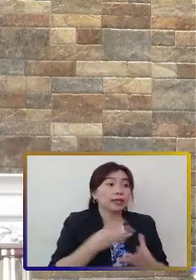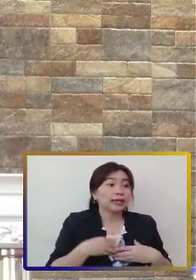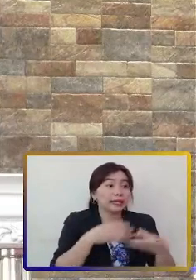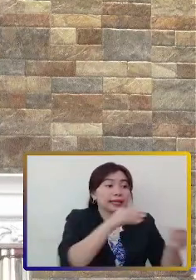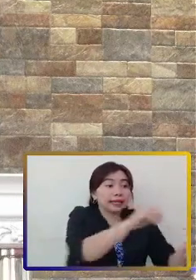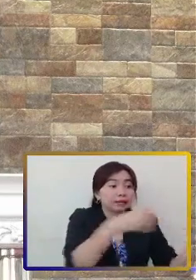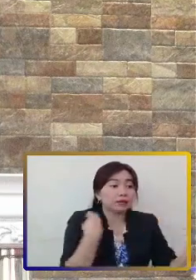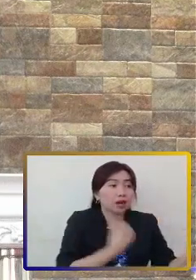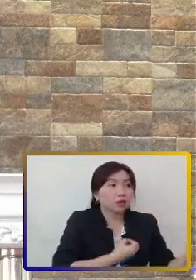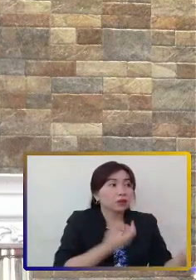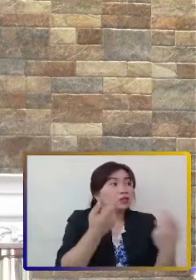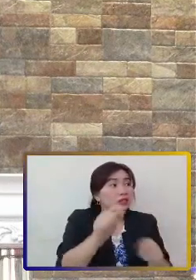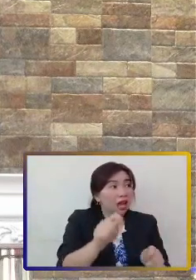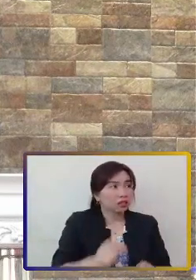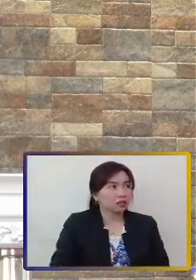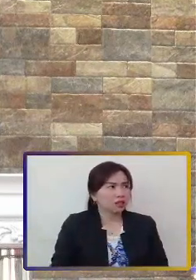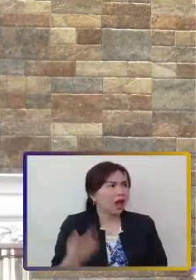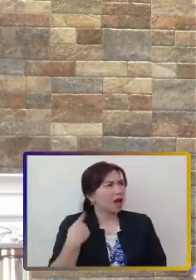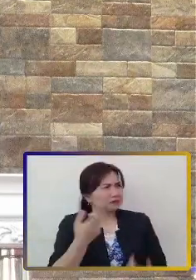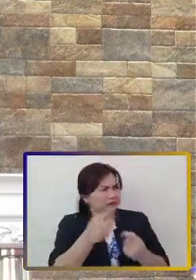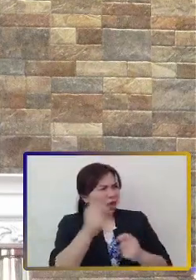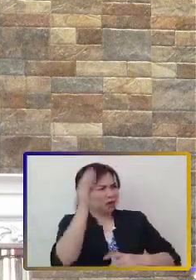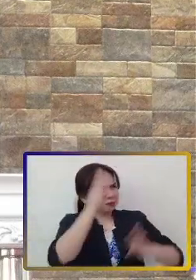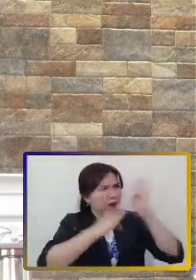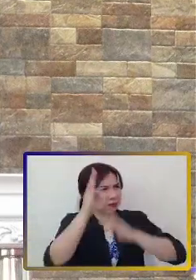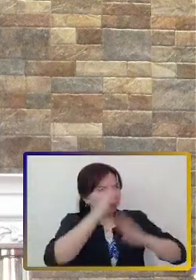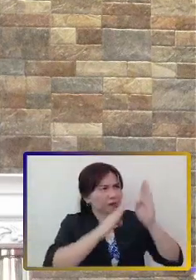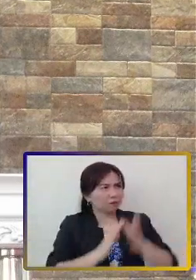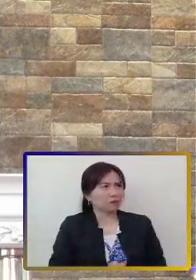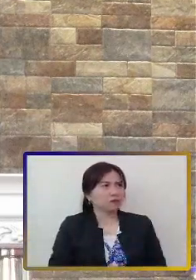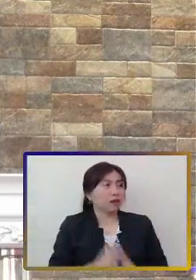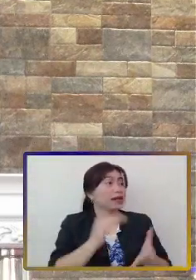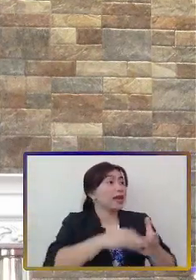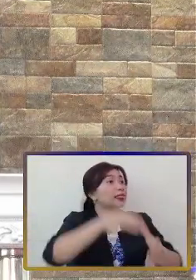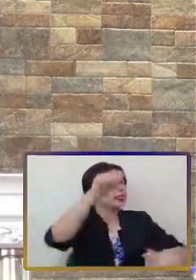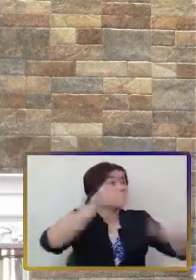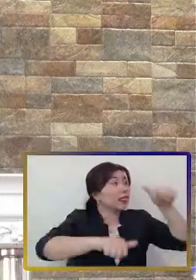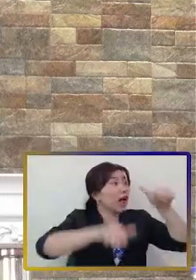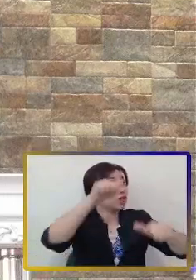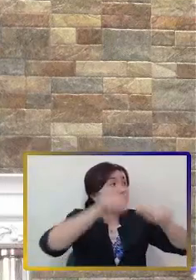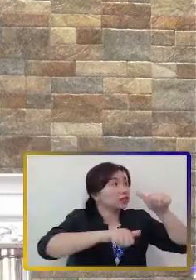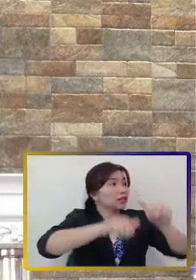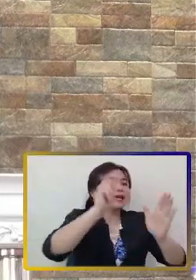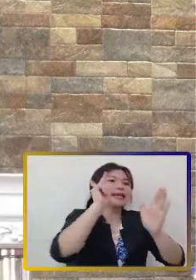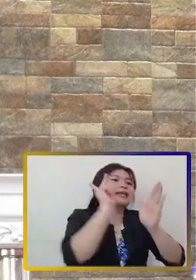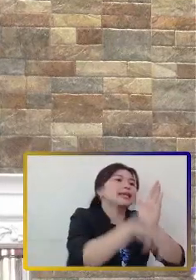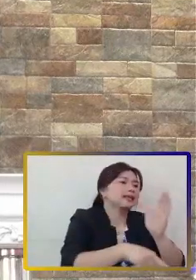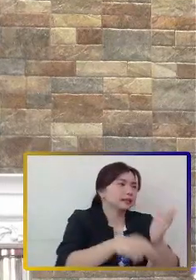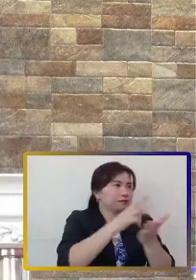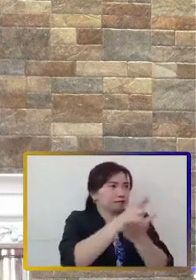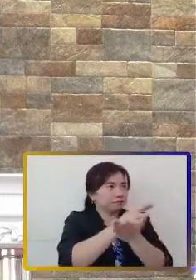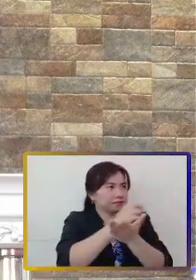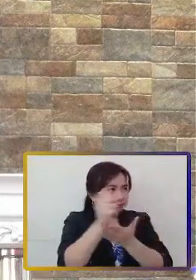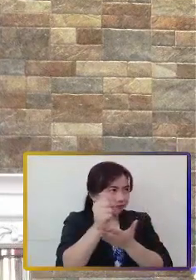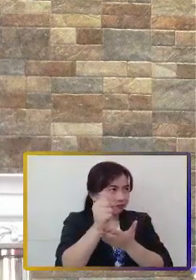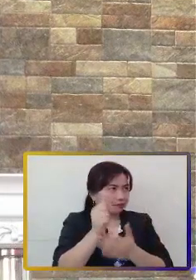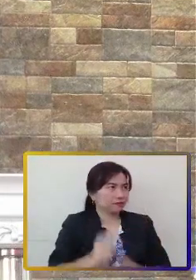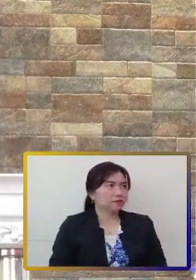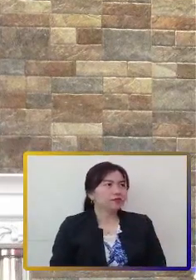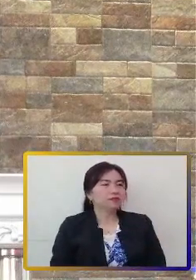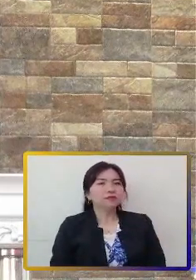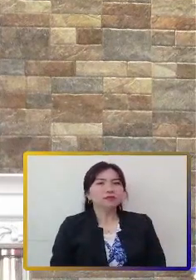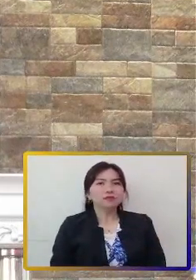pagkatiwalaan you see kills relationship you believe that